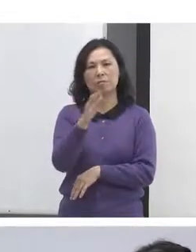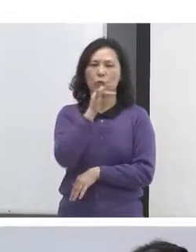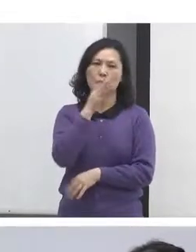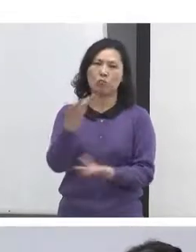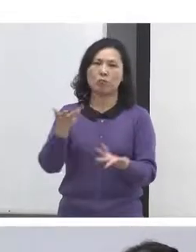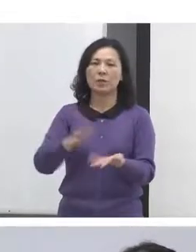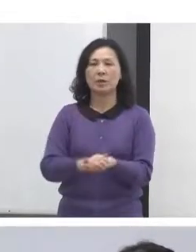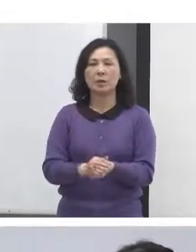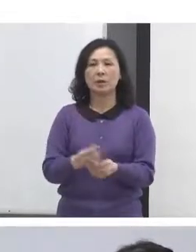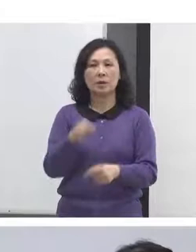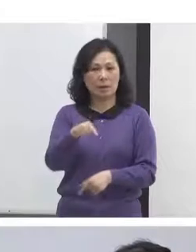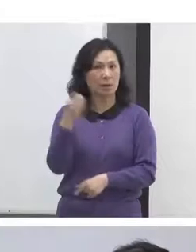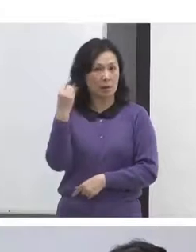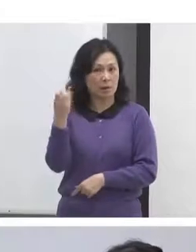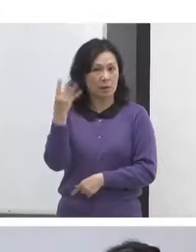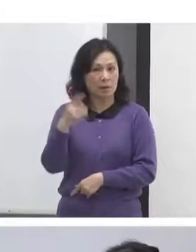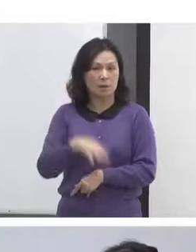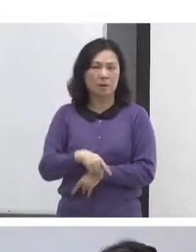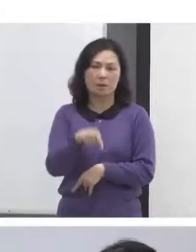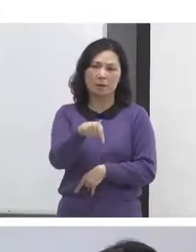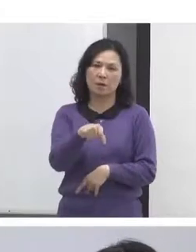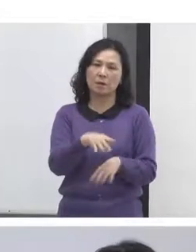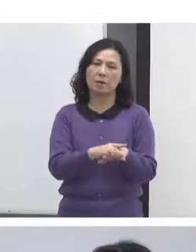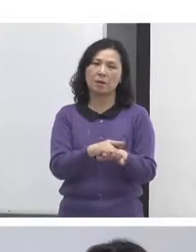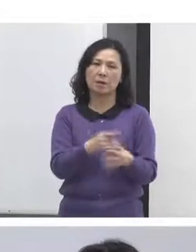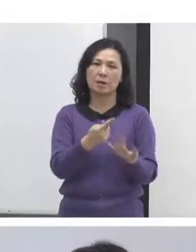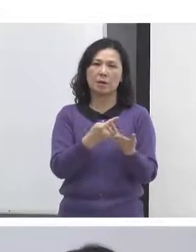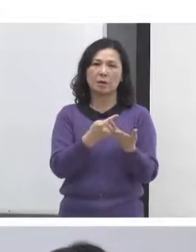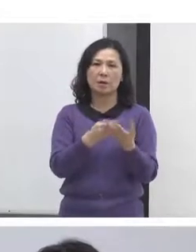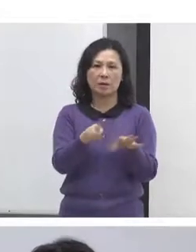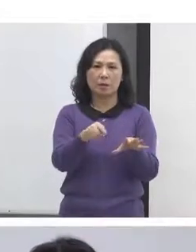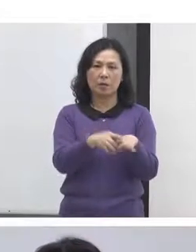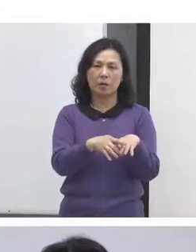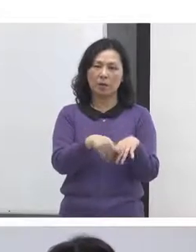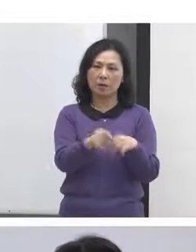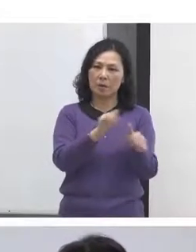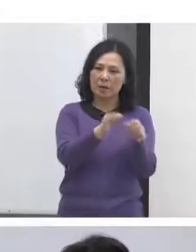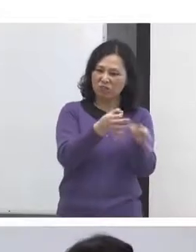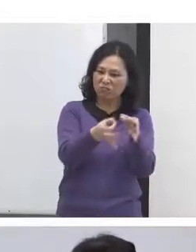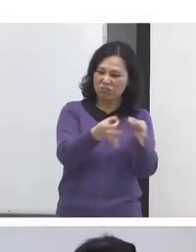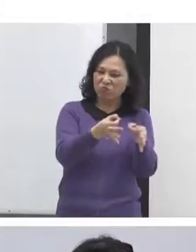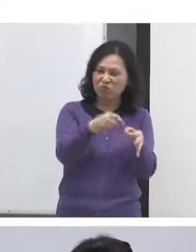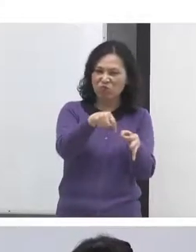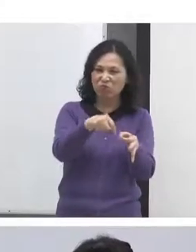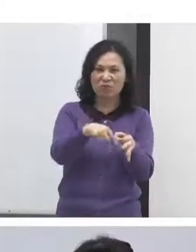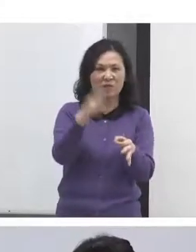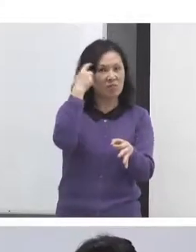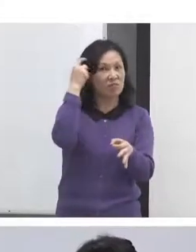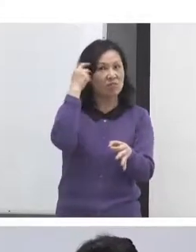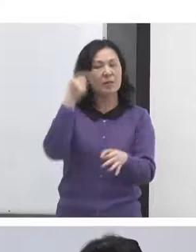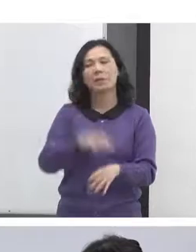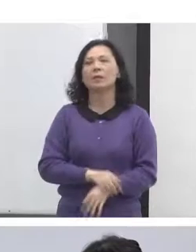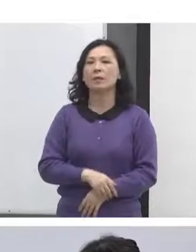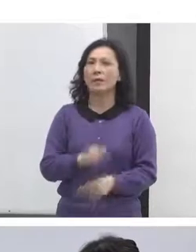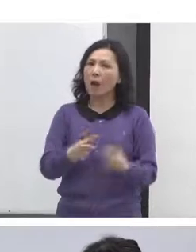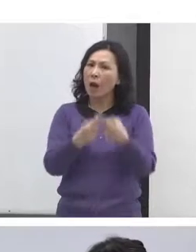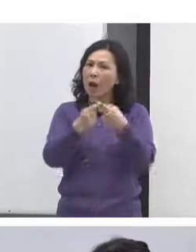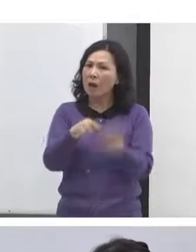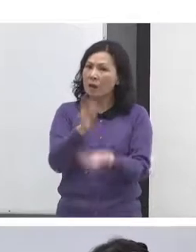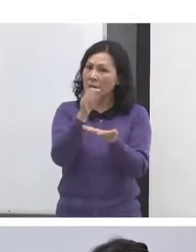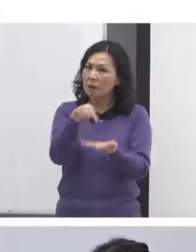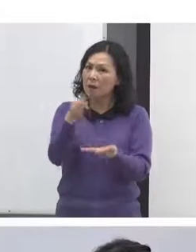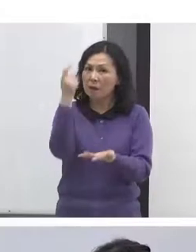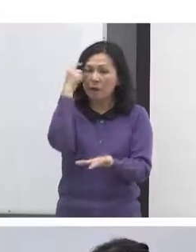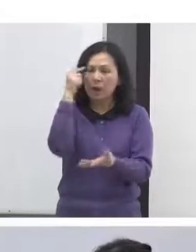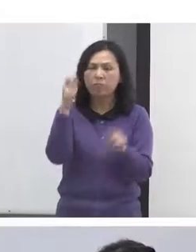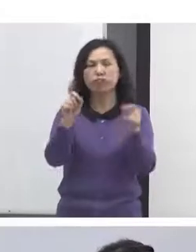就是一个新的资本累积的逻辑哈。那他提出了，这其实他们不是第一个提出来这样的概念